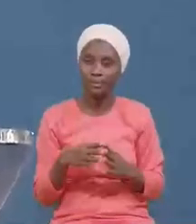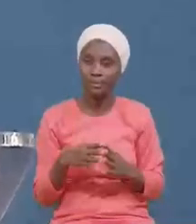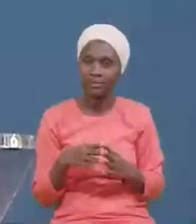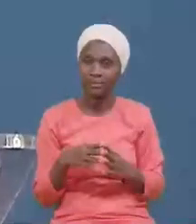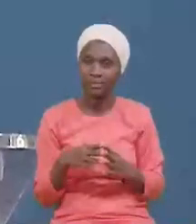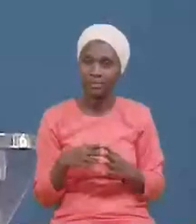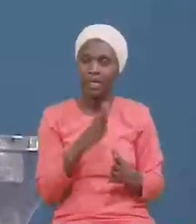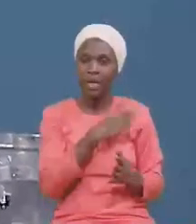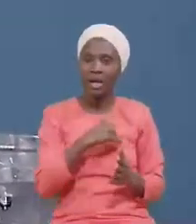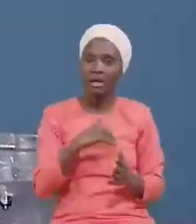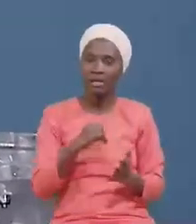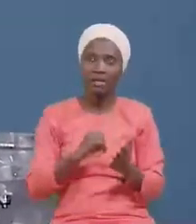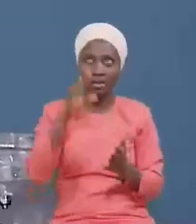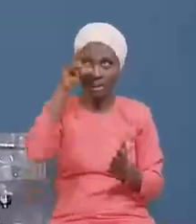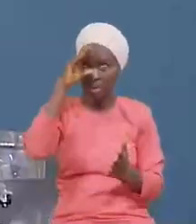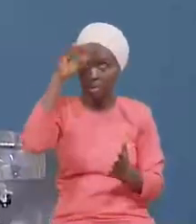désigné par Dieu,